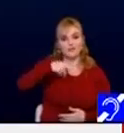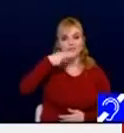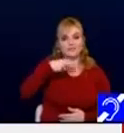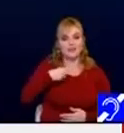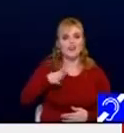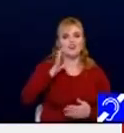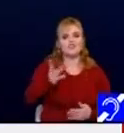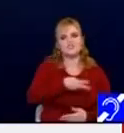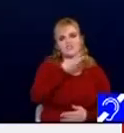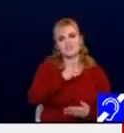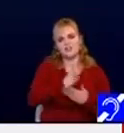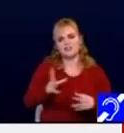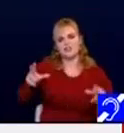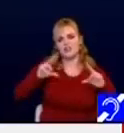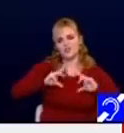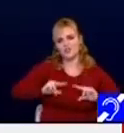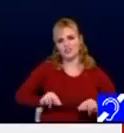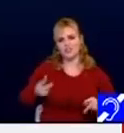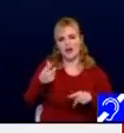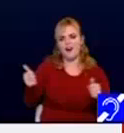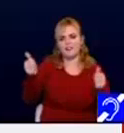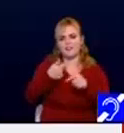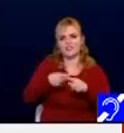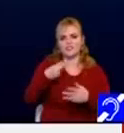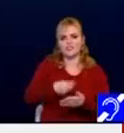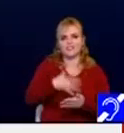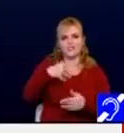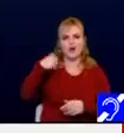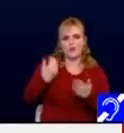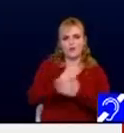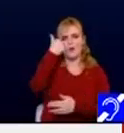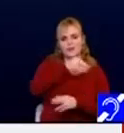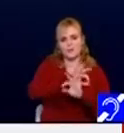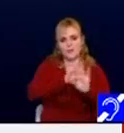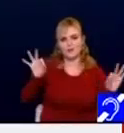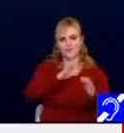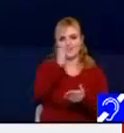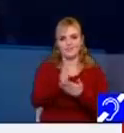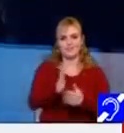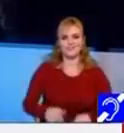atenție. Vă urez o seară liniștită alături de cei dragi și un an nou minunat. Pe curând!